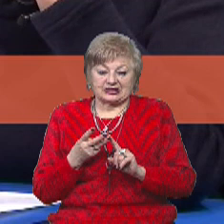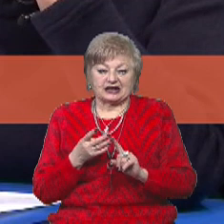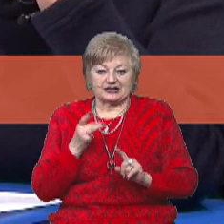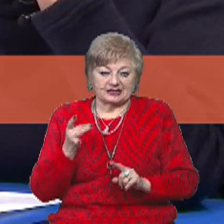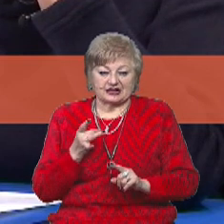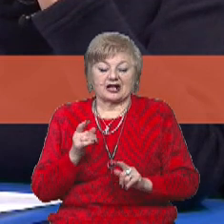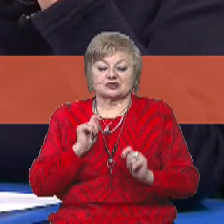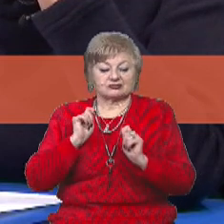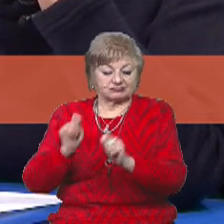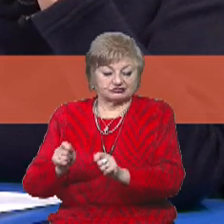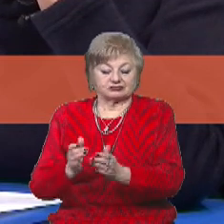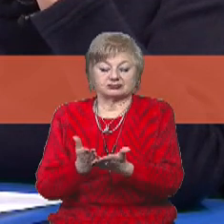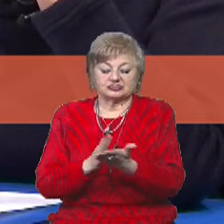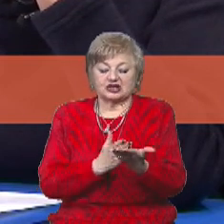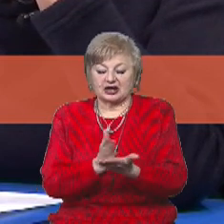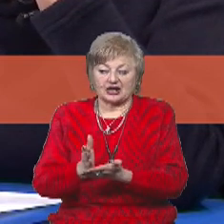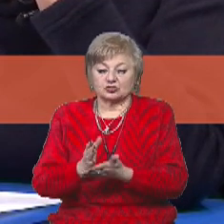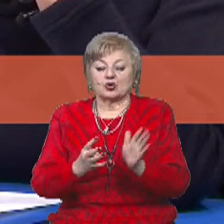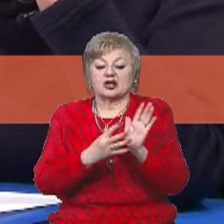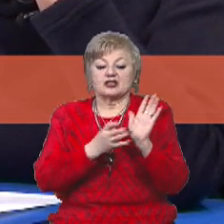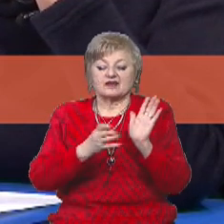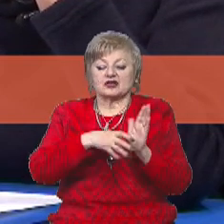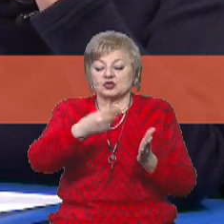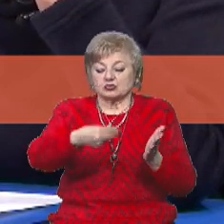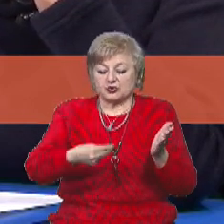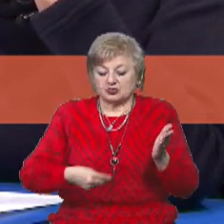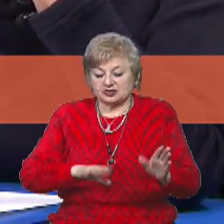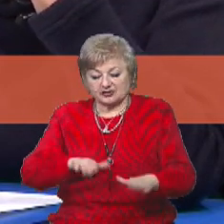через пані Марину вручили. Третій екземпляр. І 900 підписів вручили. І